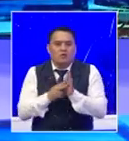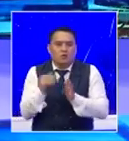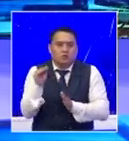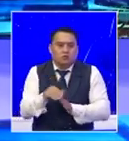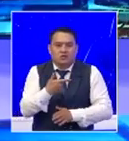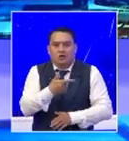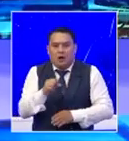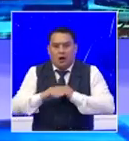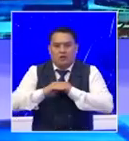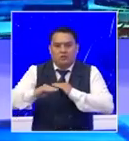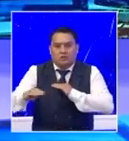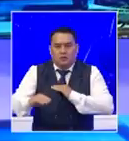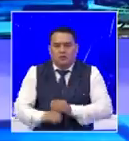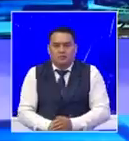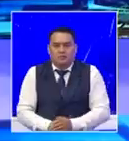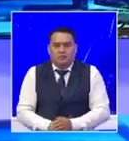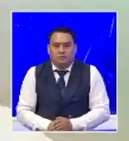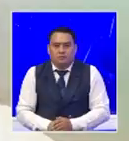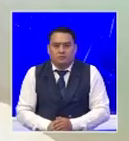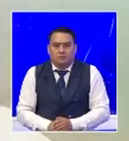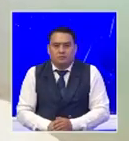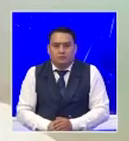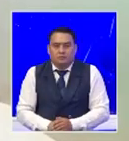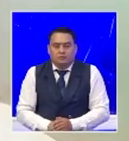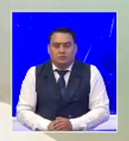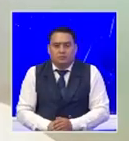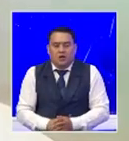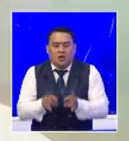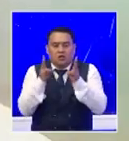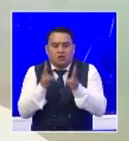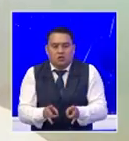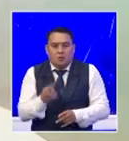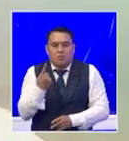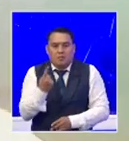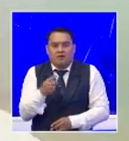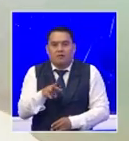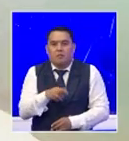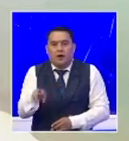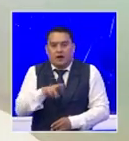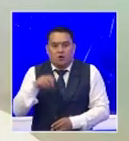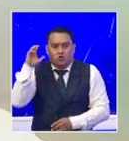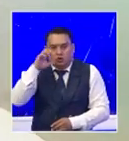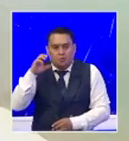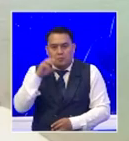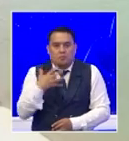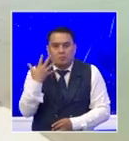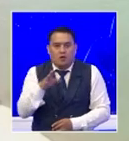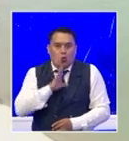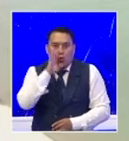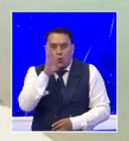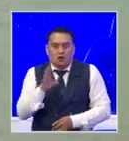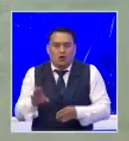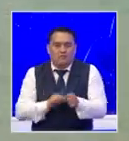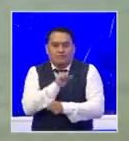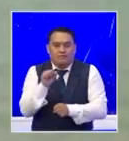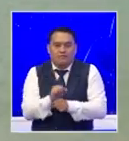8000 гектаров пассивных земель. Трагедия произошла 1 мая в Узбекистане. В 5 утра прорвало дамбу